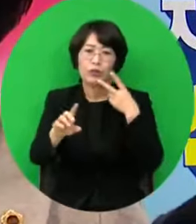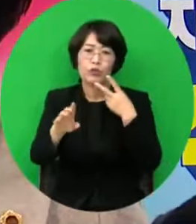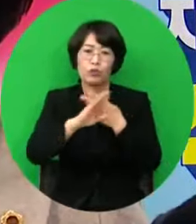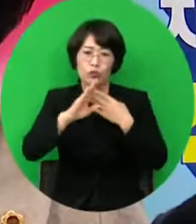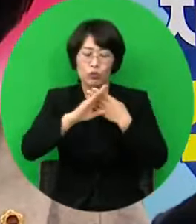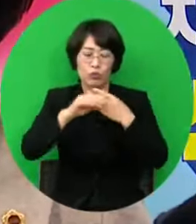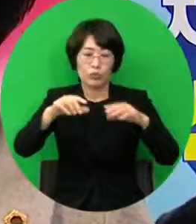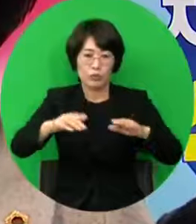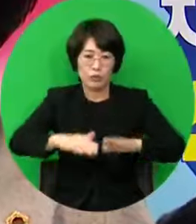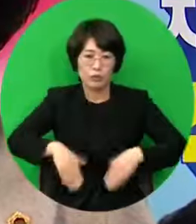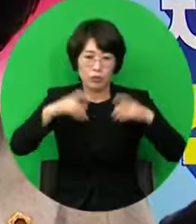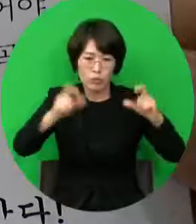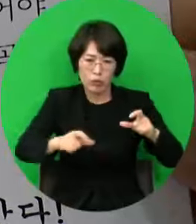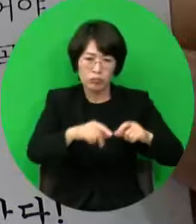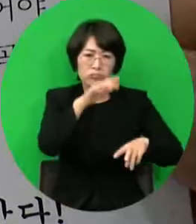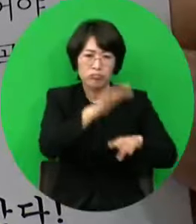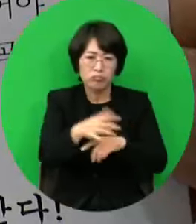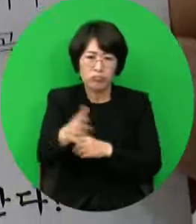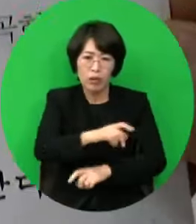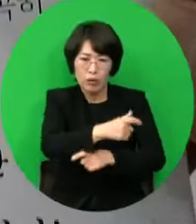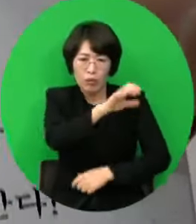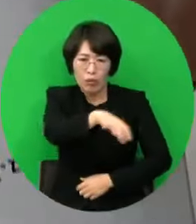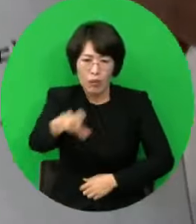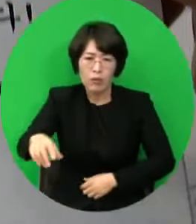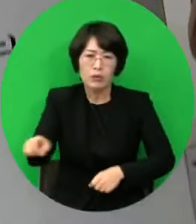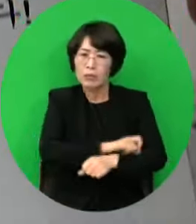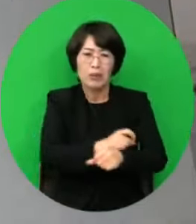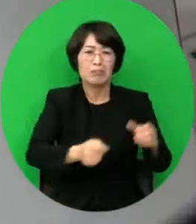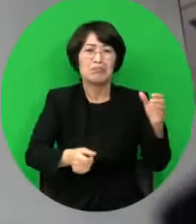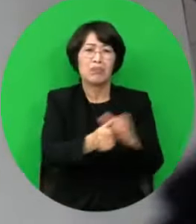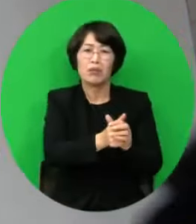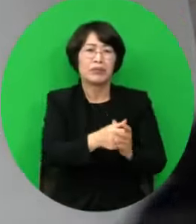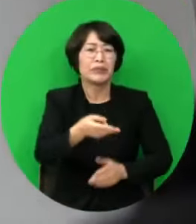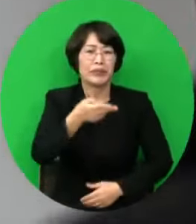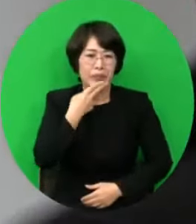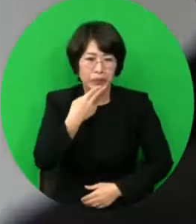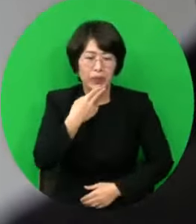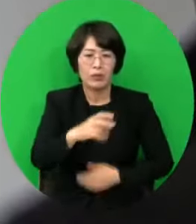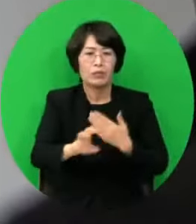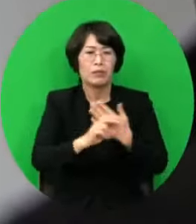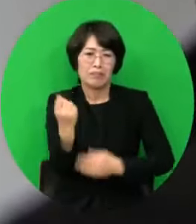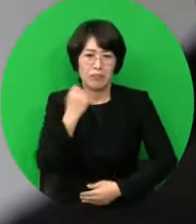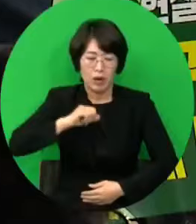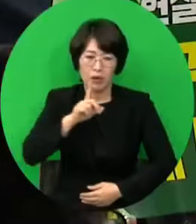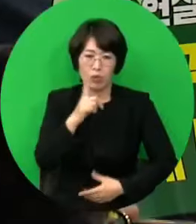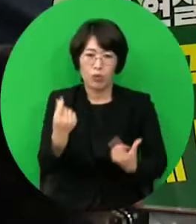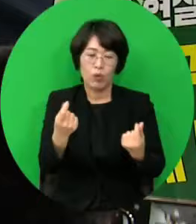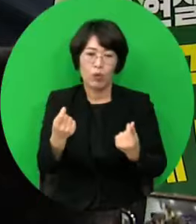농산촌 지역 대표성을 위협하고 조 최화원 위한